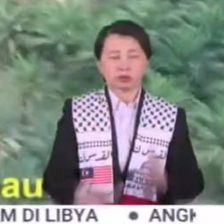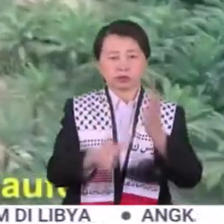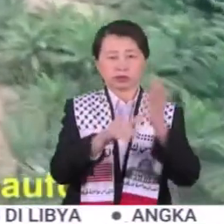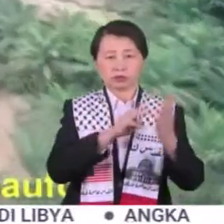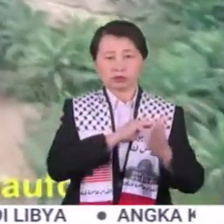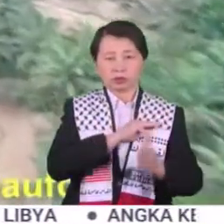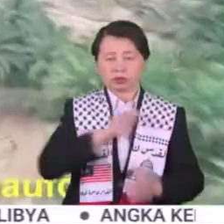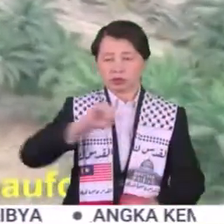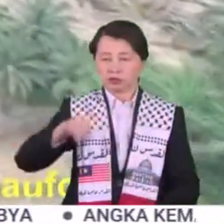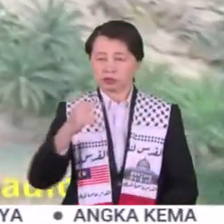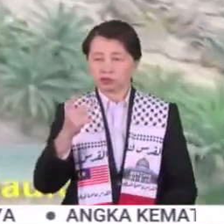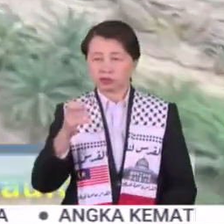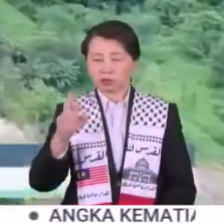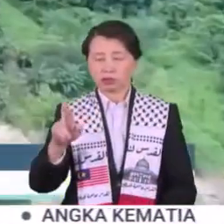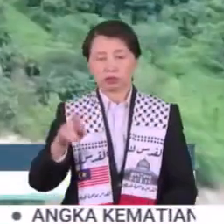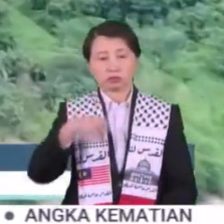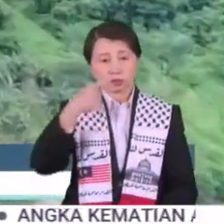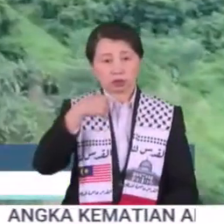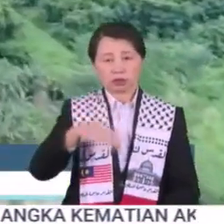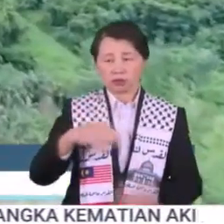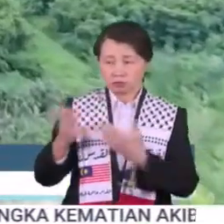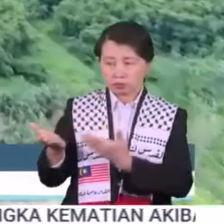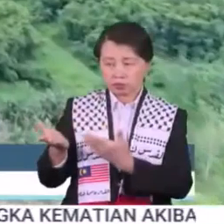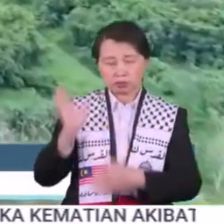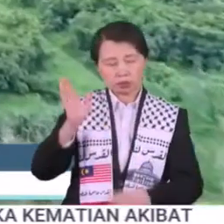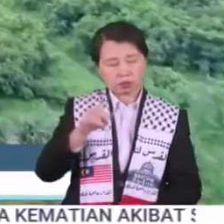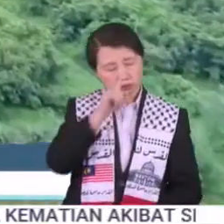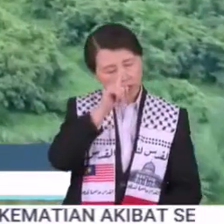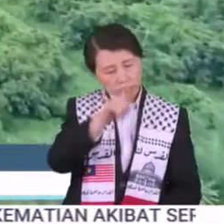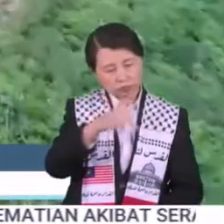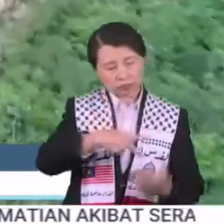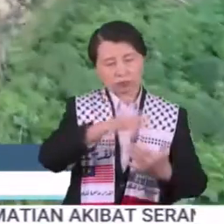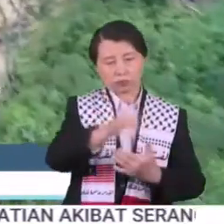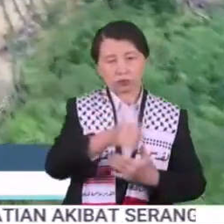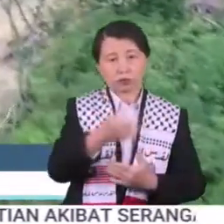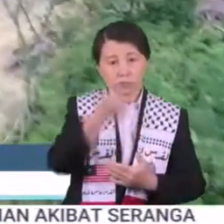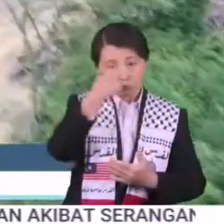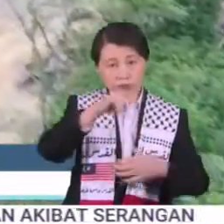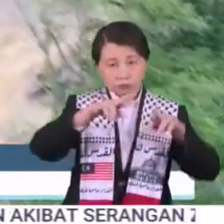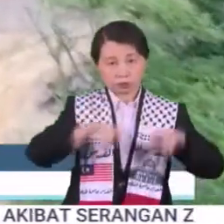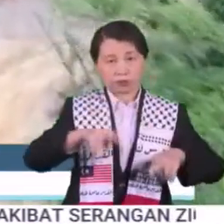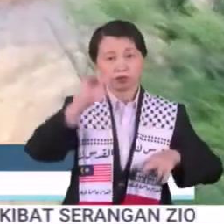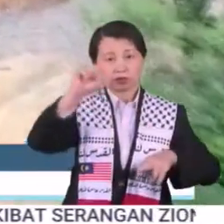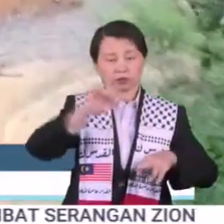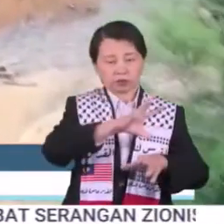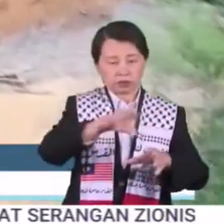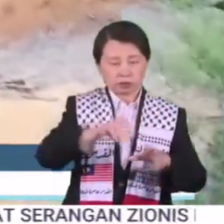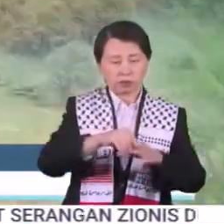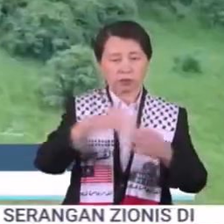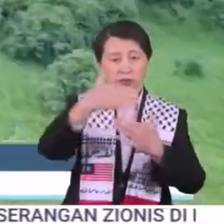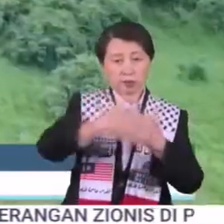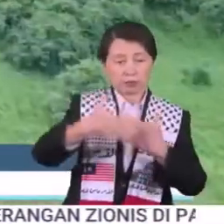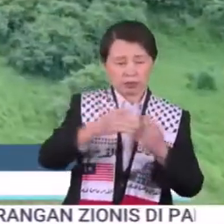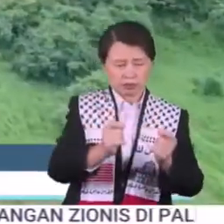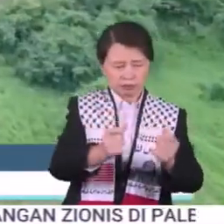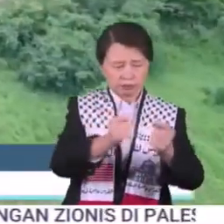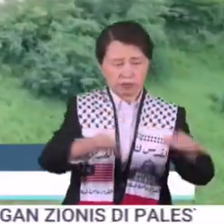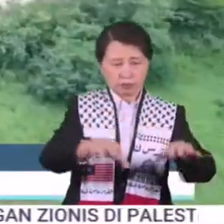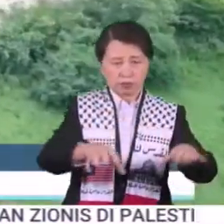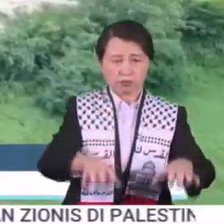Timbalan Menteri Kerja Raya Dato' Sri Ahmad Maslam kata beliau akan memastikan projek prasarana untuk rakyat Sabah membabitkan Pan Borneo